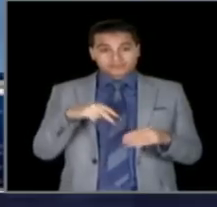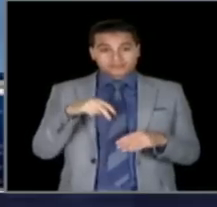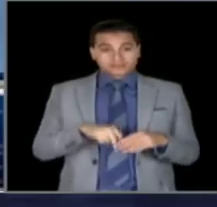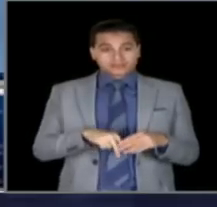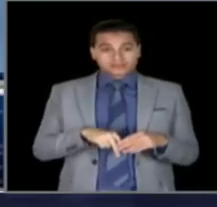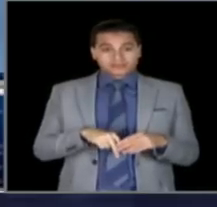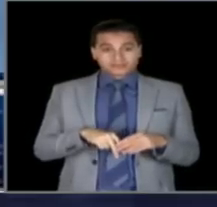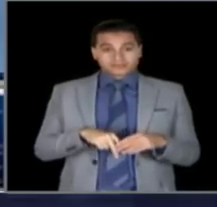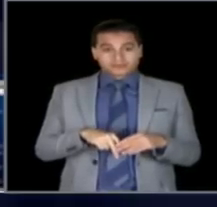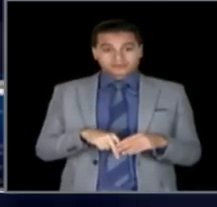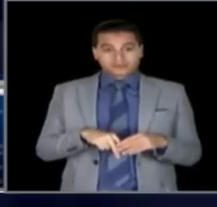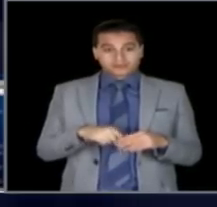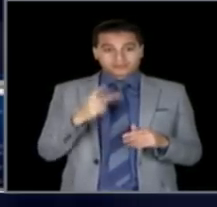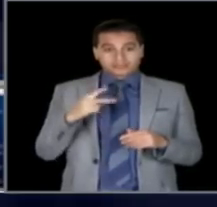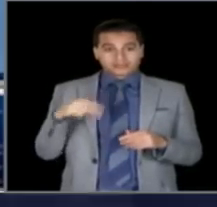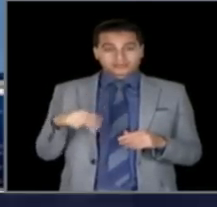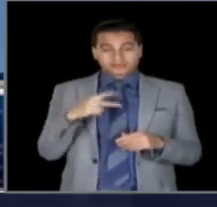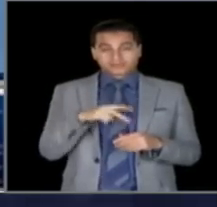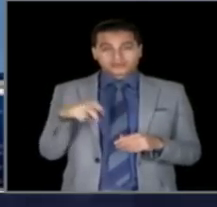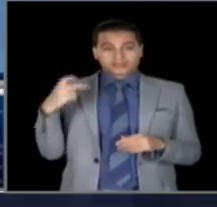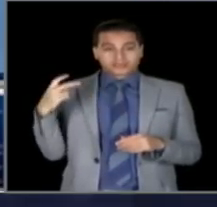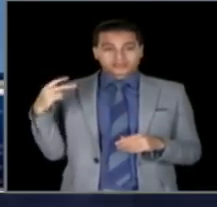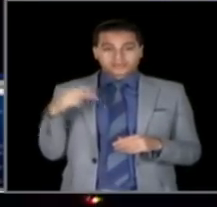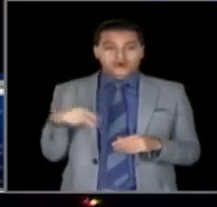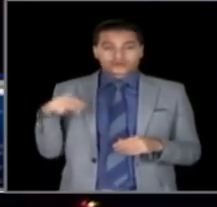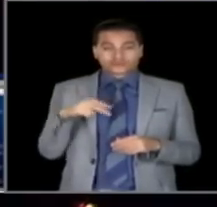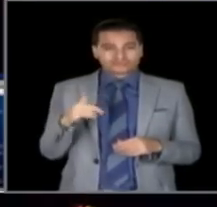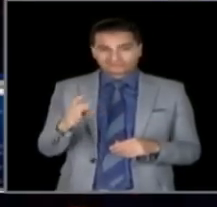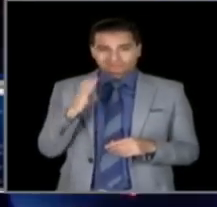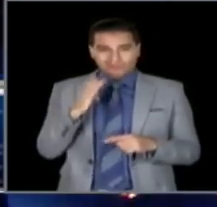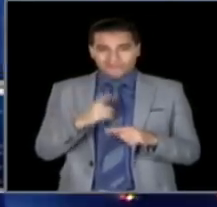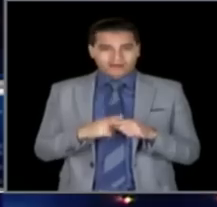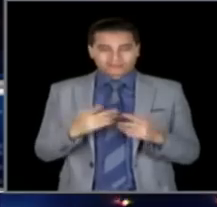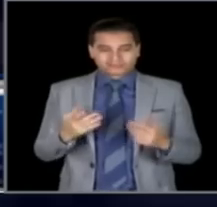828 828. إجابة خاطئة